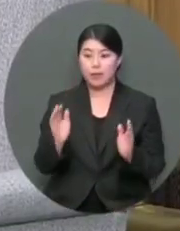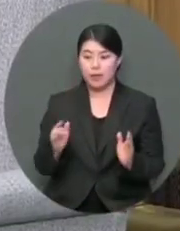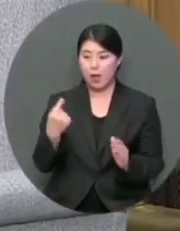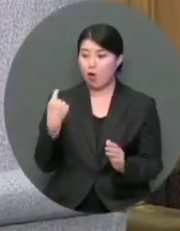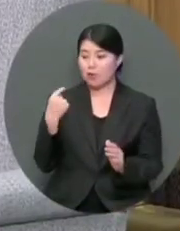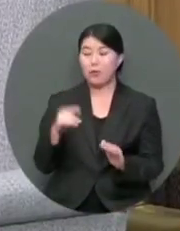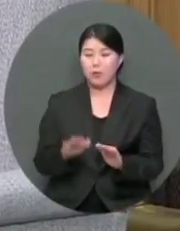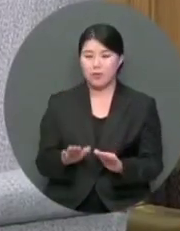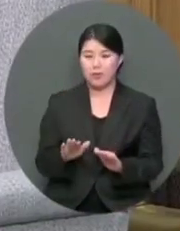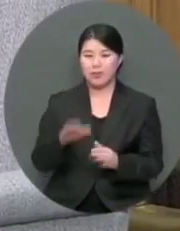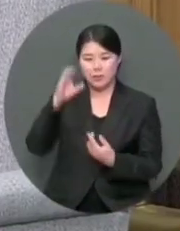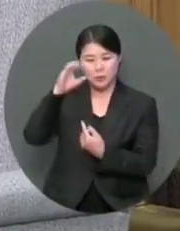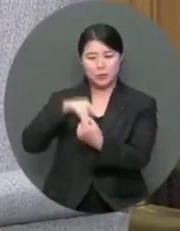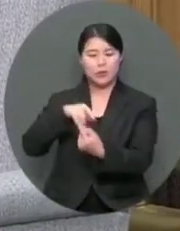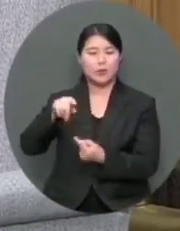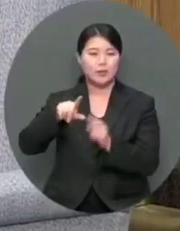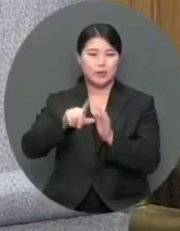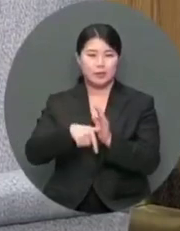청문회 하면서